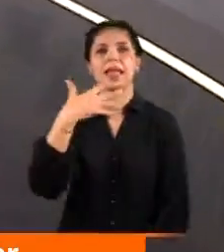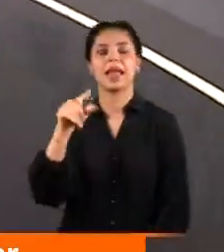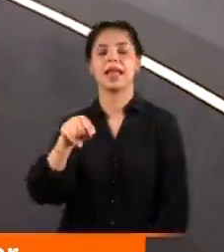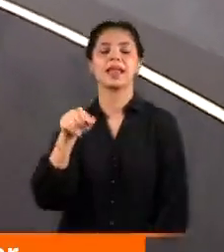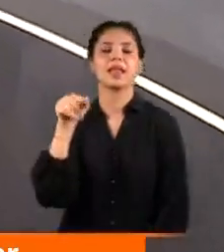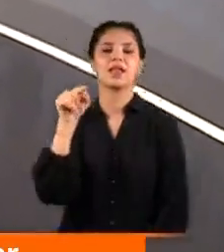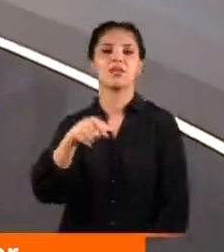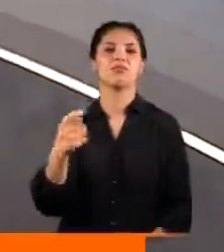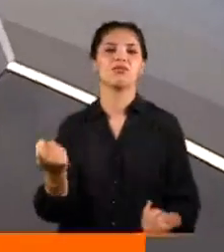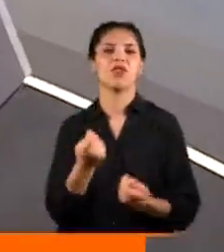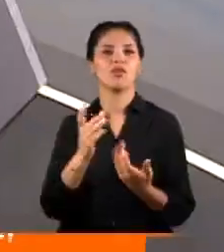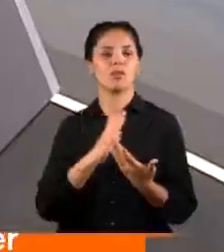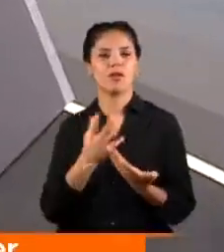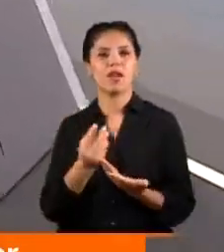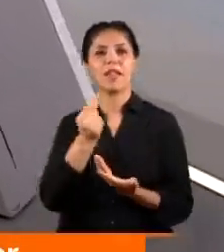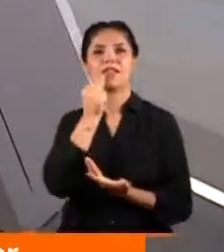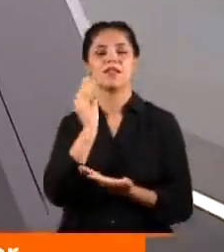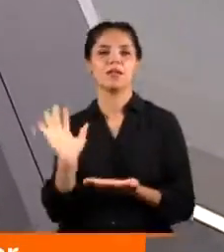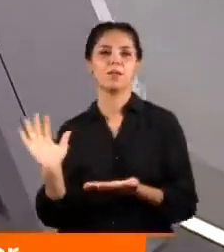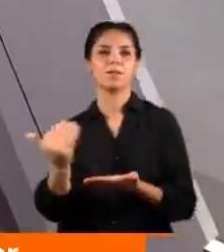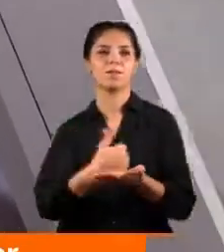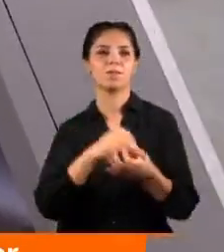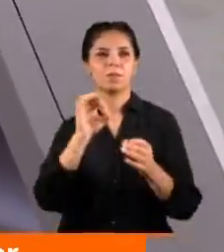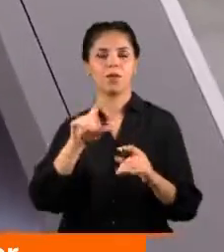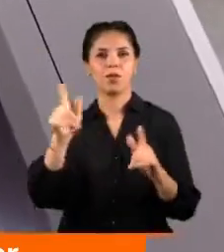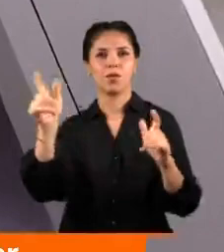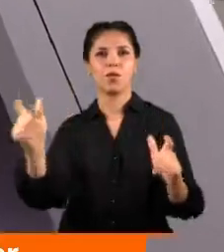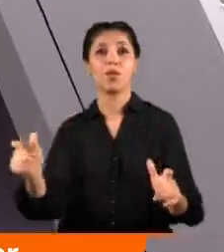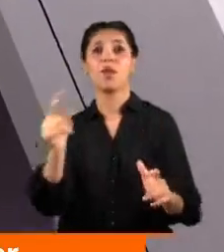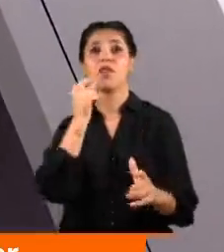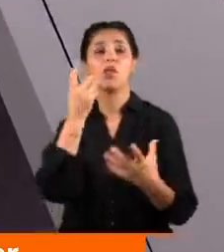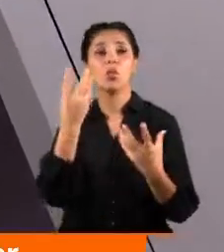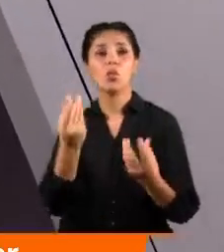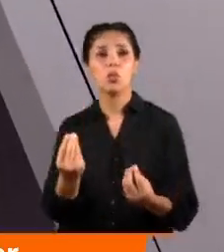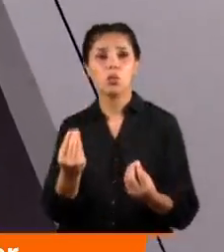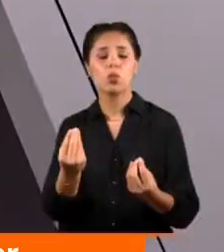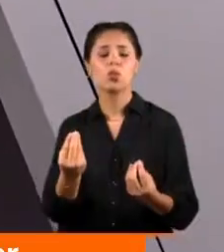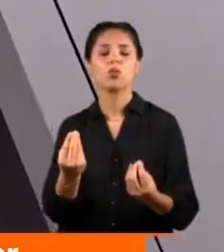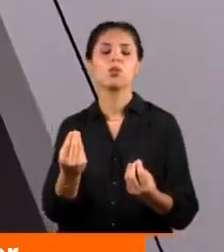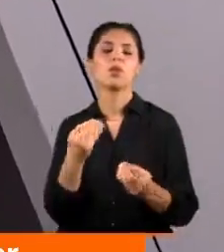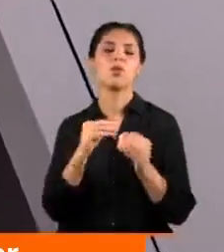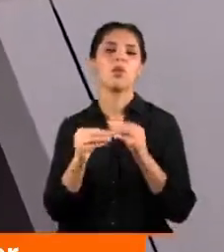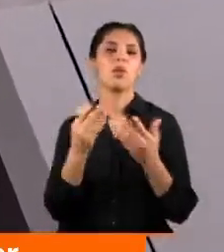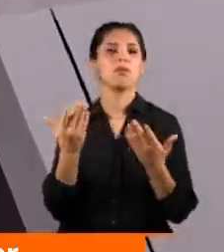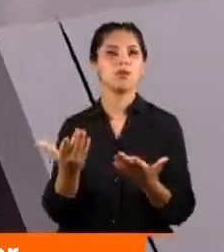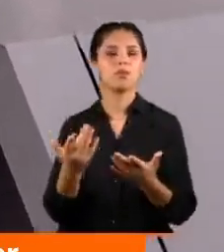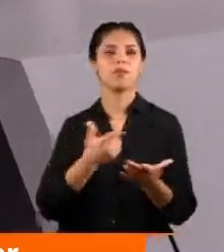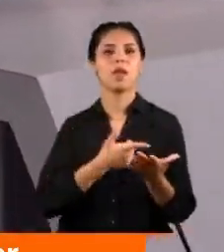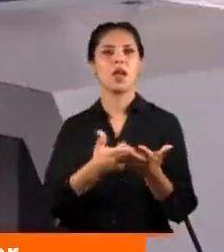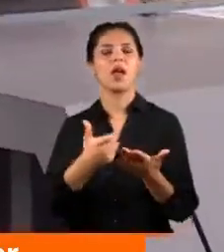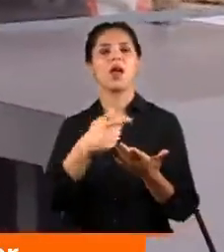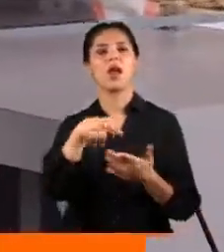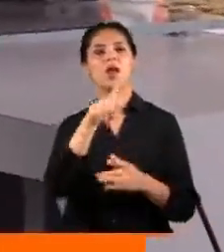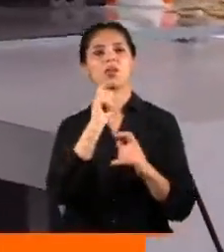Karadeniz'de bugünlerde hummalı bir çalışma var. Fındık hasadının başladığı bölgede toplanan fındığın kurutulması ayrı bir dert. Arazi